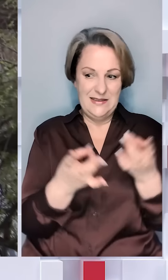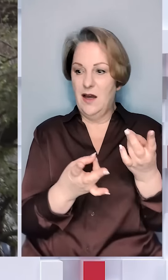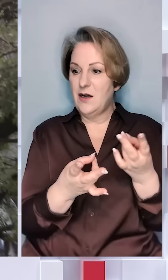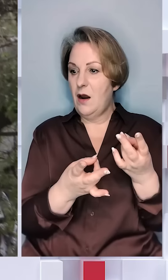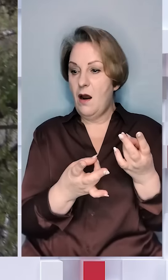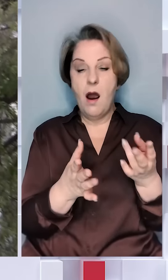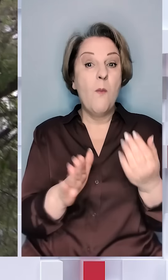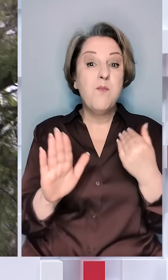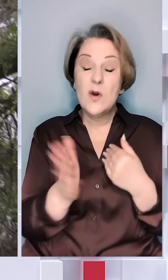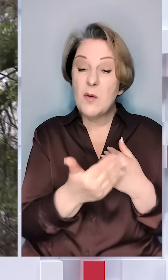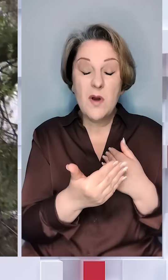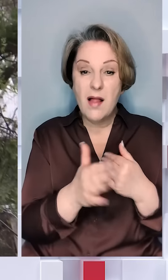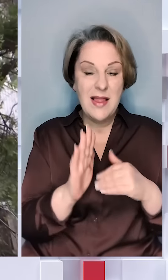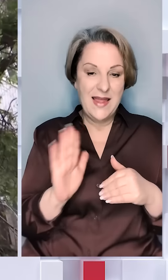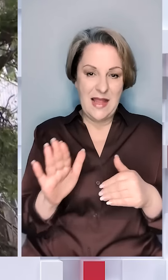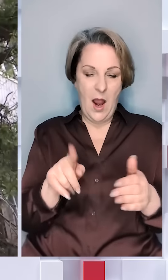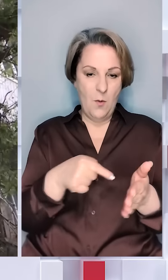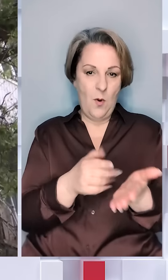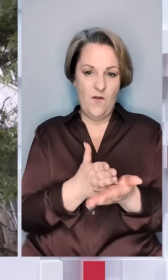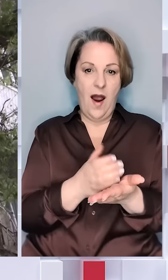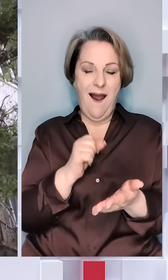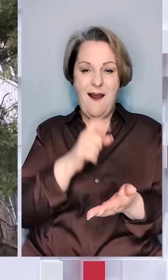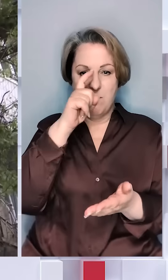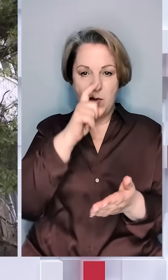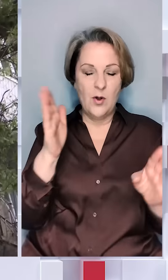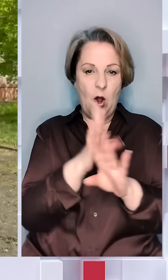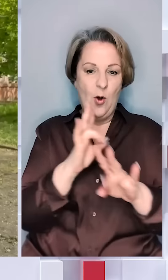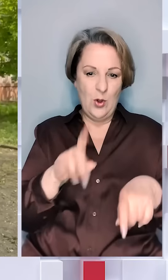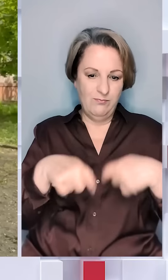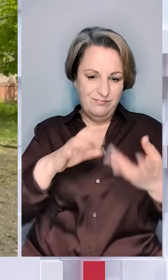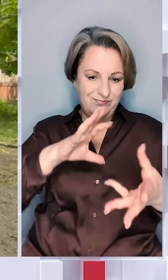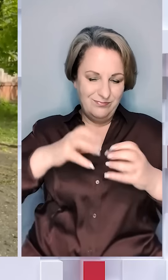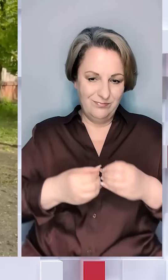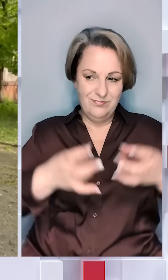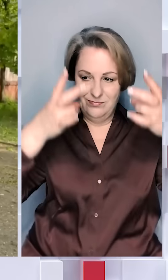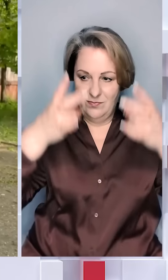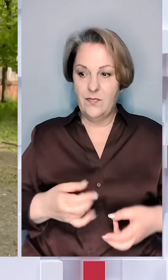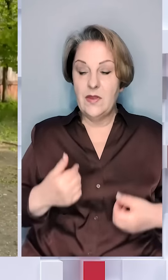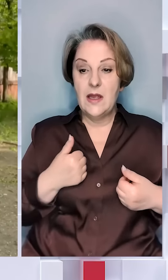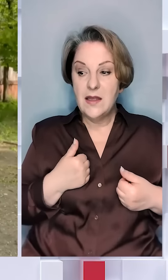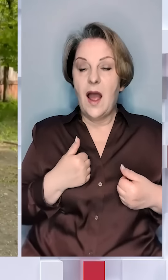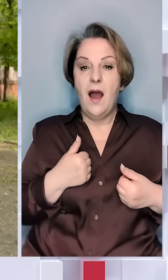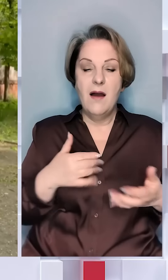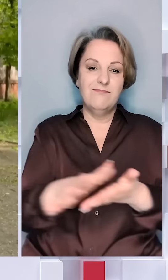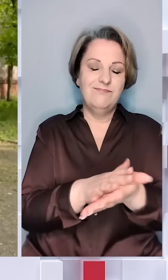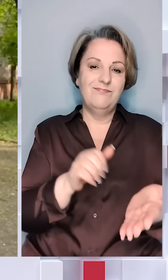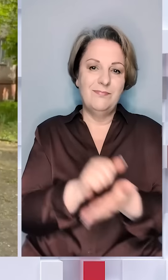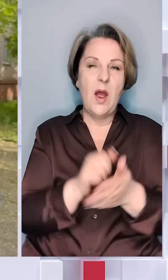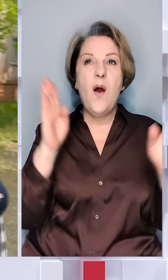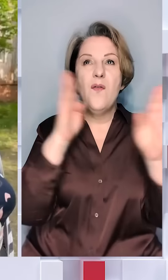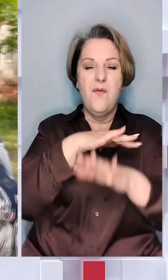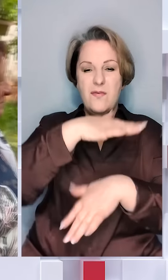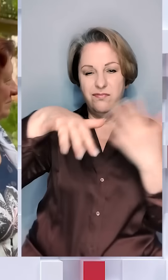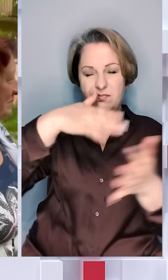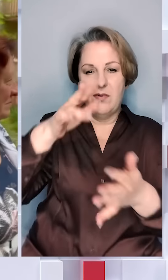його не комунальники. Негода, коли воно вже наробило лиха. Я лишилась кондиціонера, скажімо так,